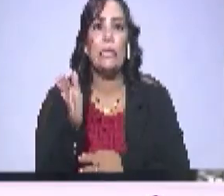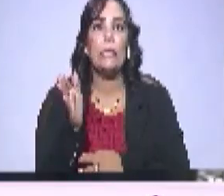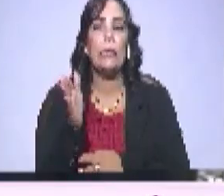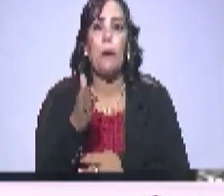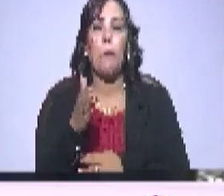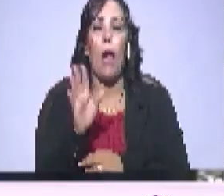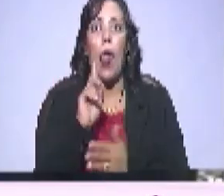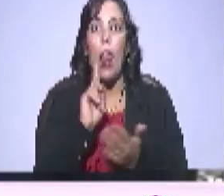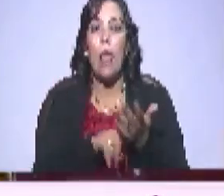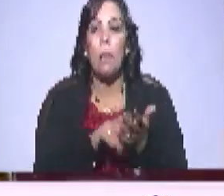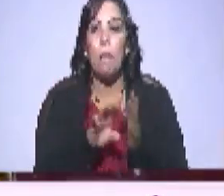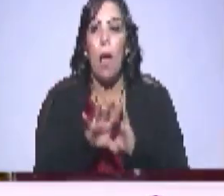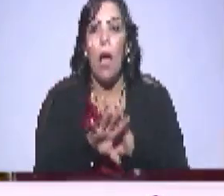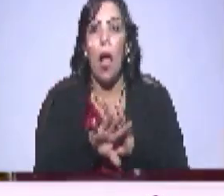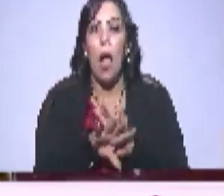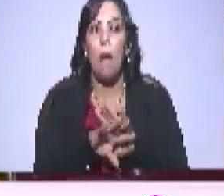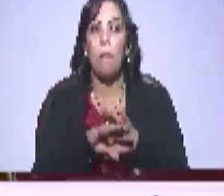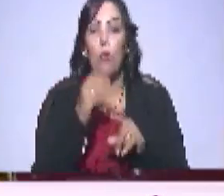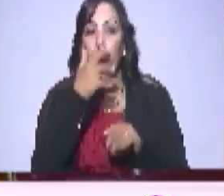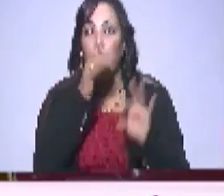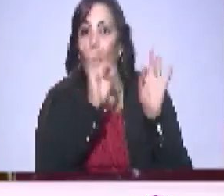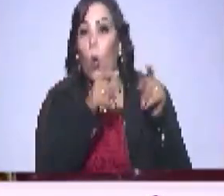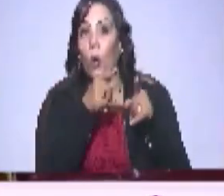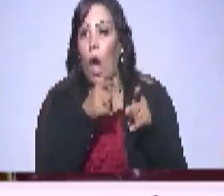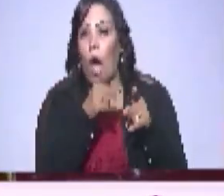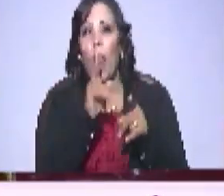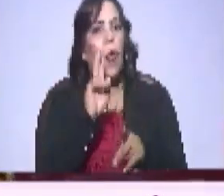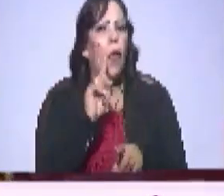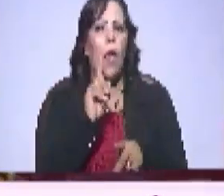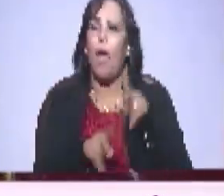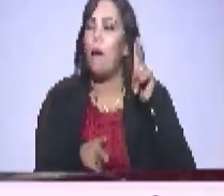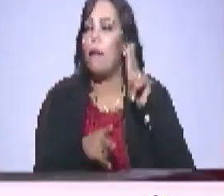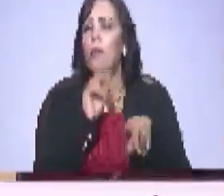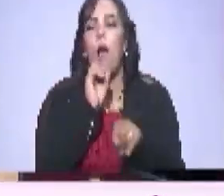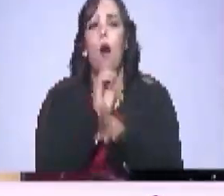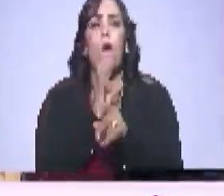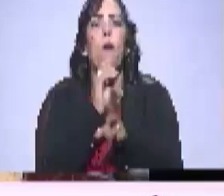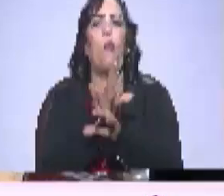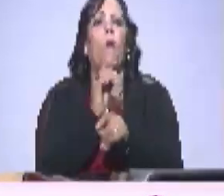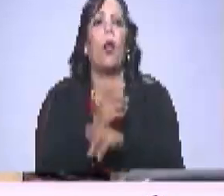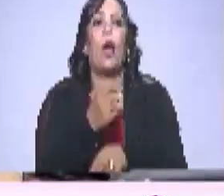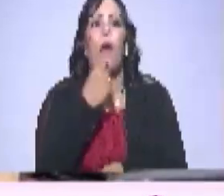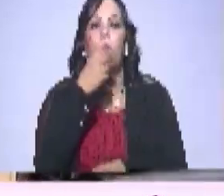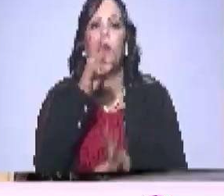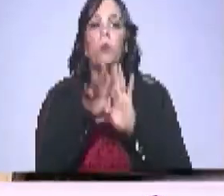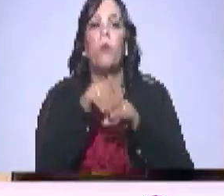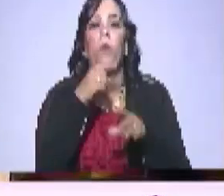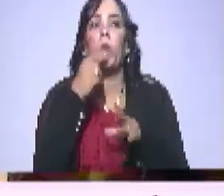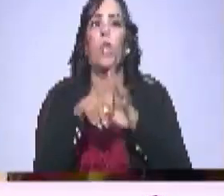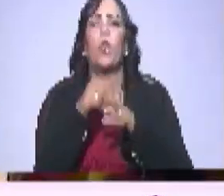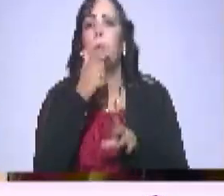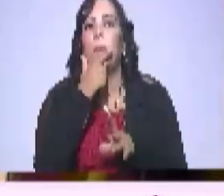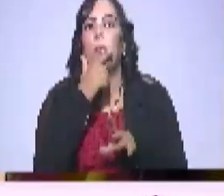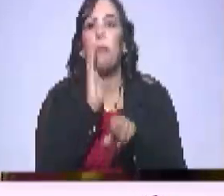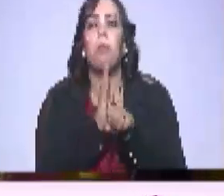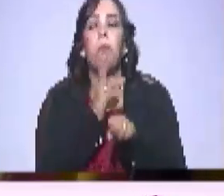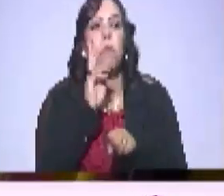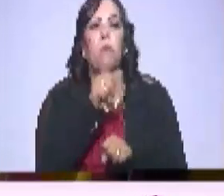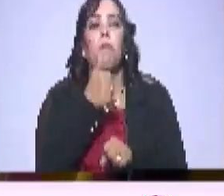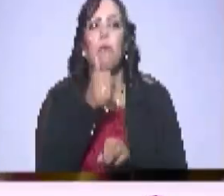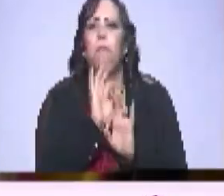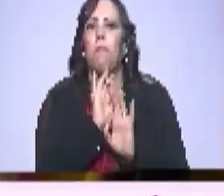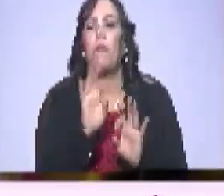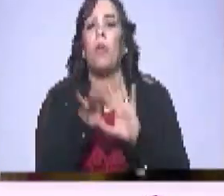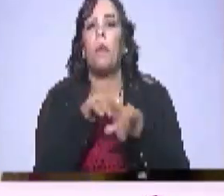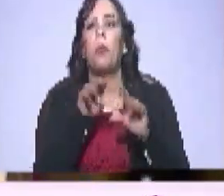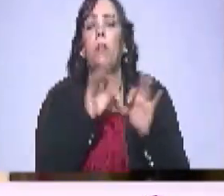اعملها بالطريقه دي ولا اعملها اي حاجه؟ اعمليه زي ما انت عايزه، انا قلت اهو الجزل البيضه بتاعته طلعت اهي.